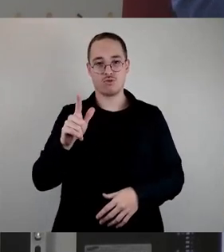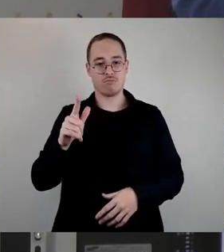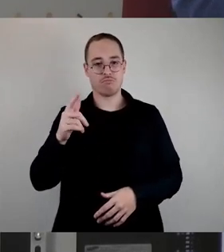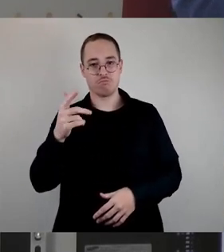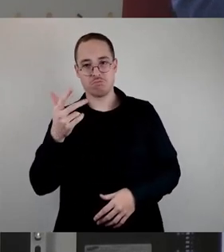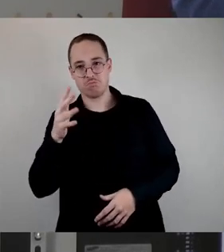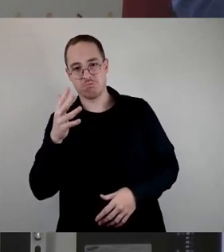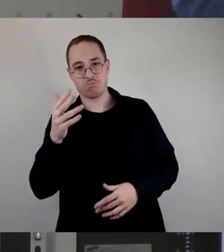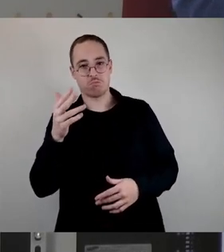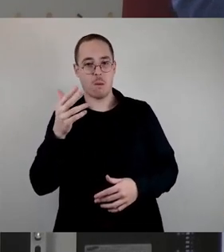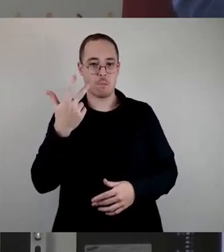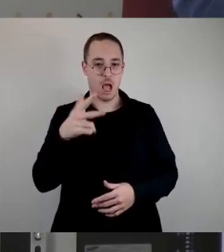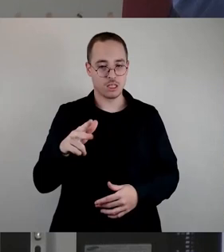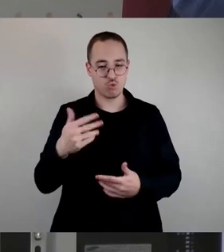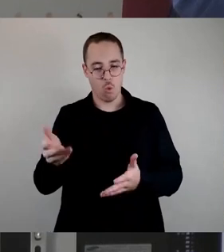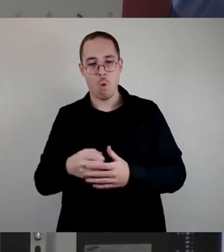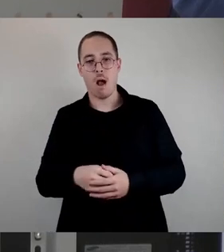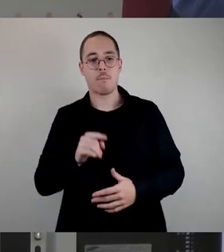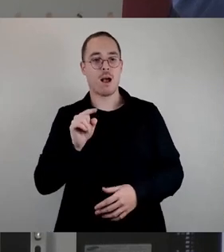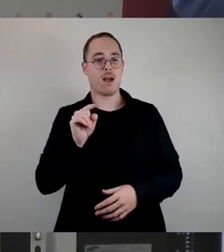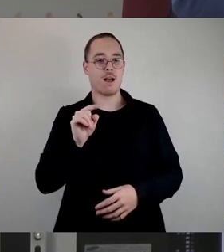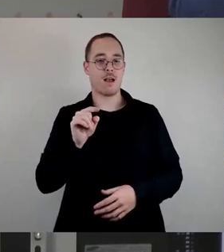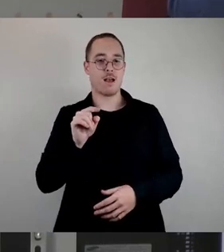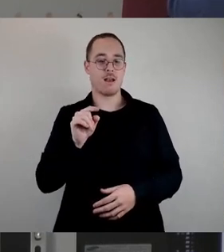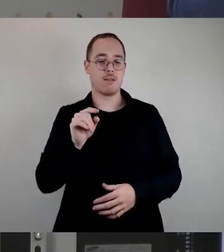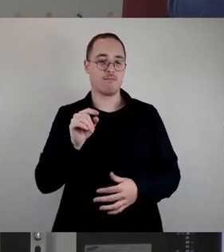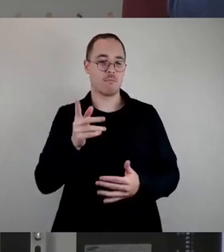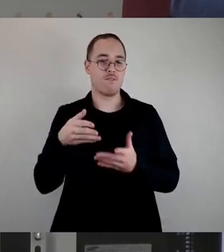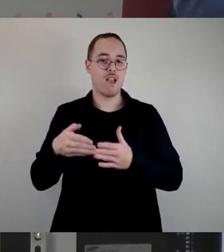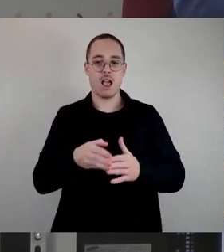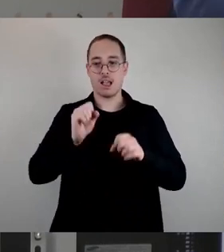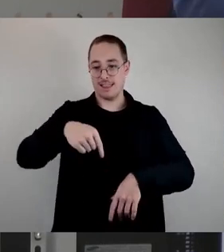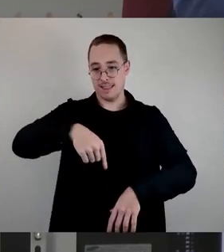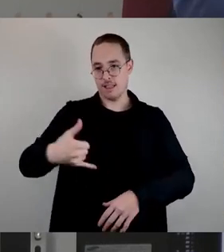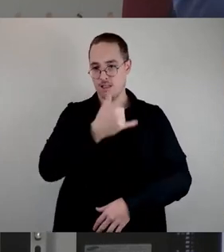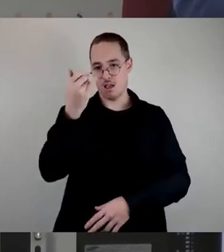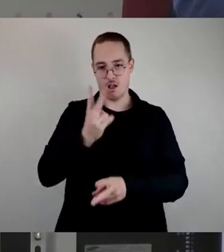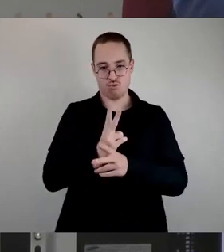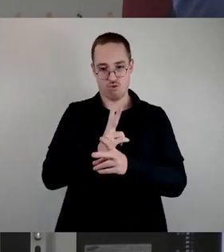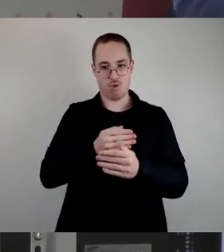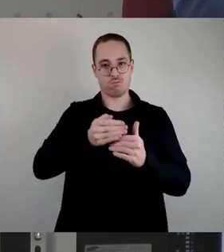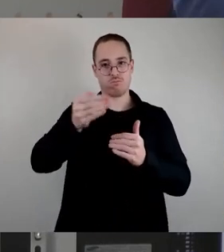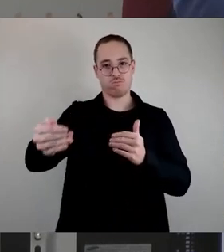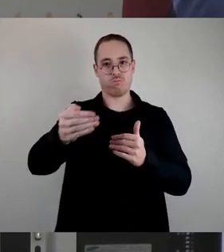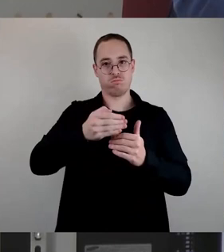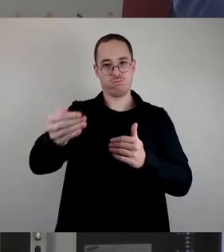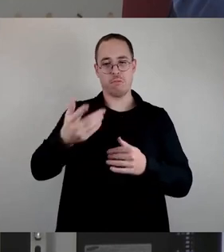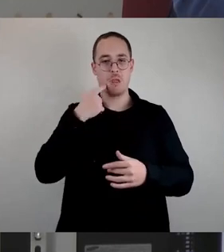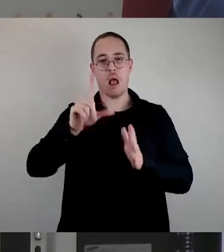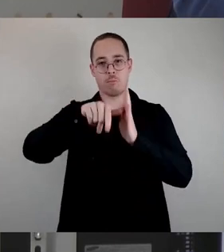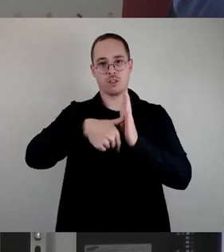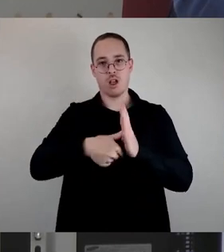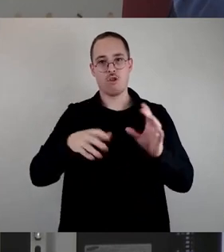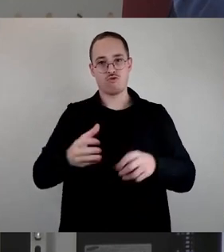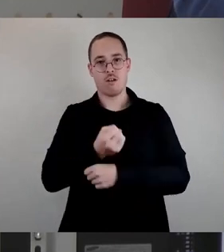Million abwägen. Ich persönlich wollte an dieser Stelle eine Fähre und deshalb werde ich den sinnvollen Anträgen, die dazu kommen, in